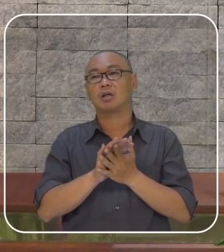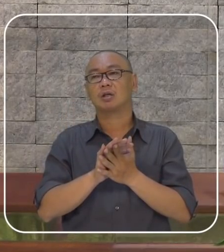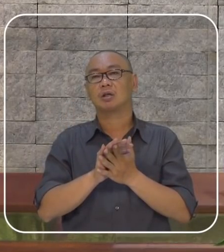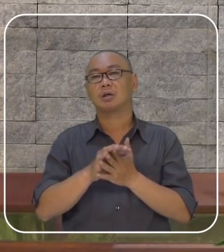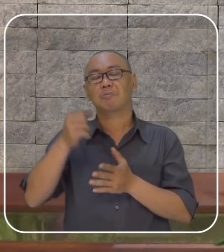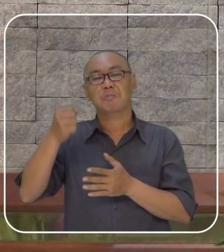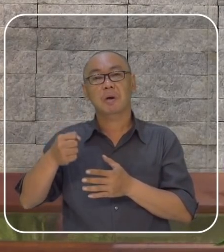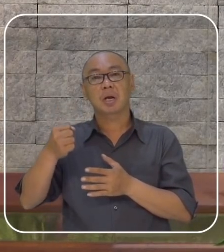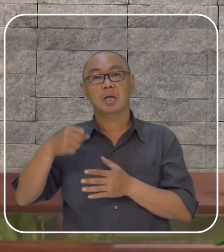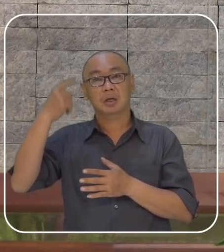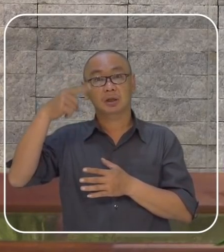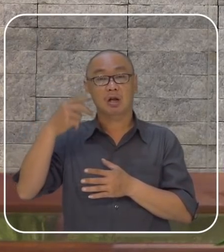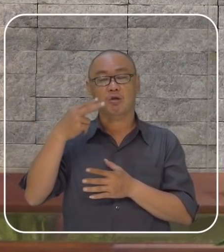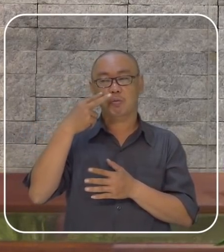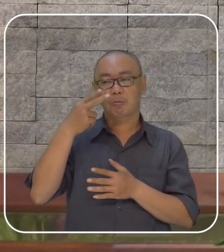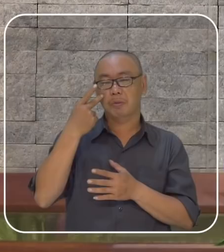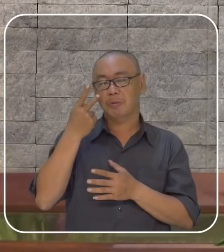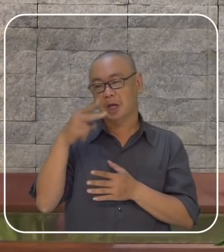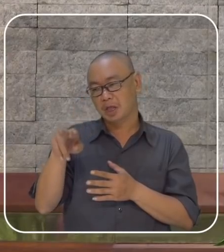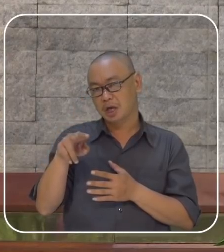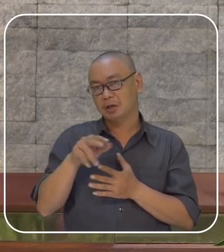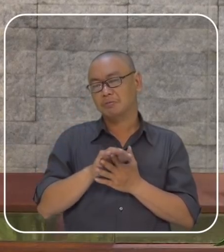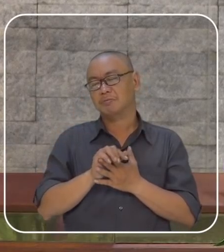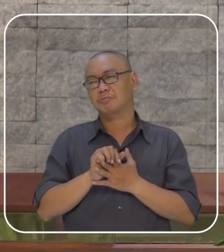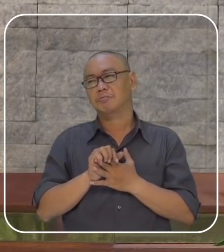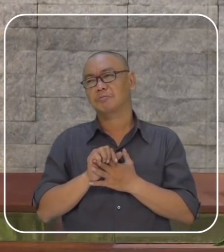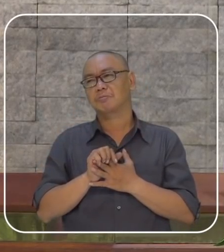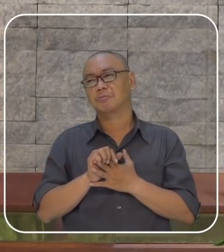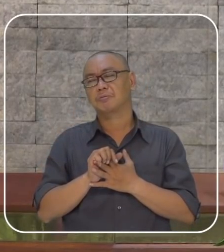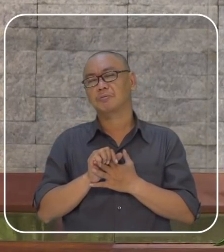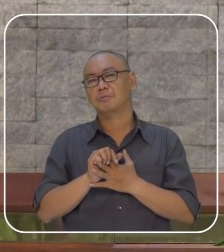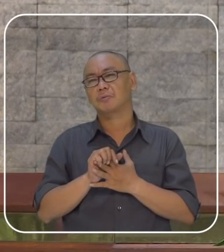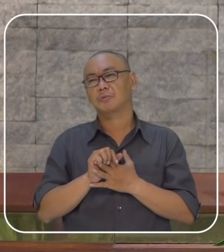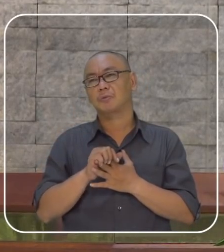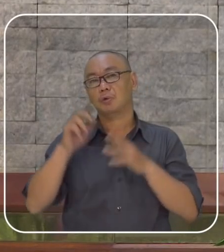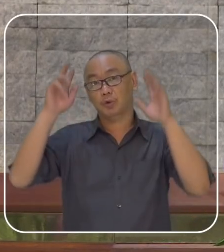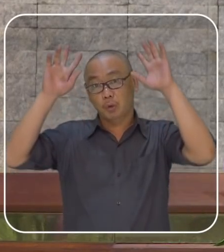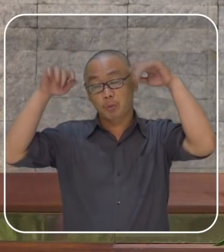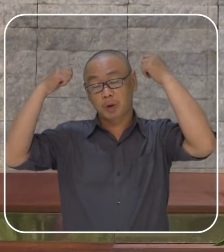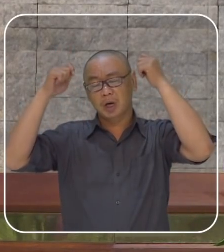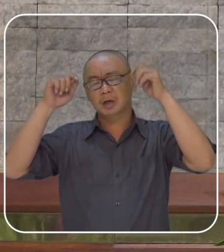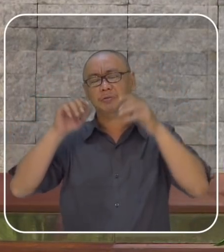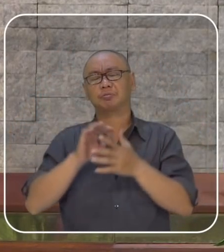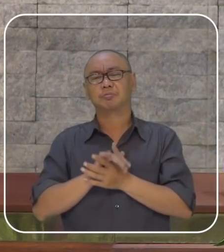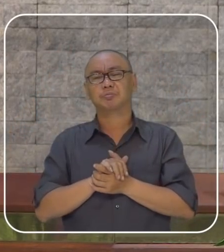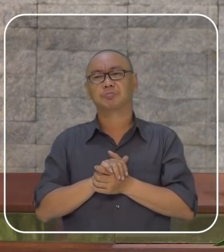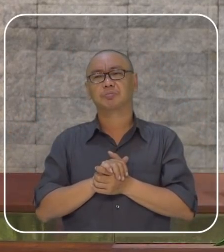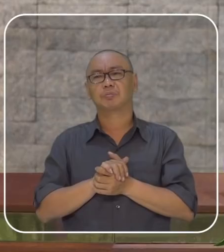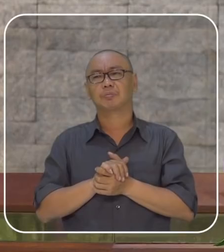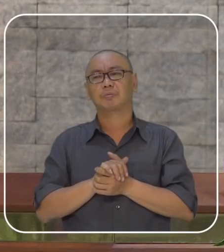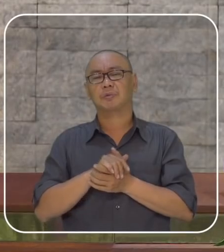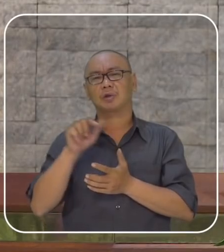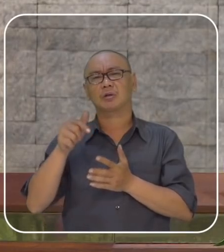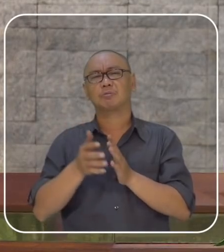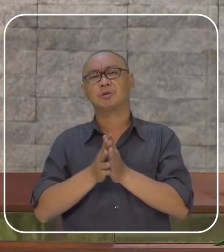gembala yang senantiasa memperhatikan akan domba-dombanya. Dan ini